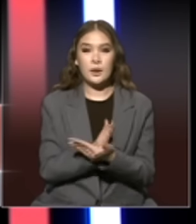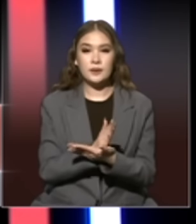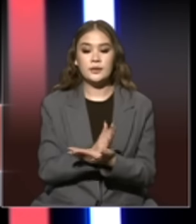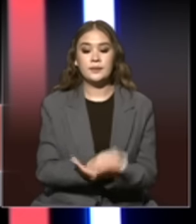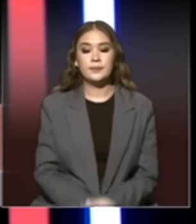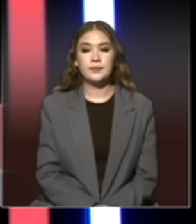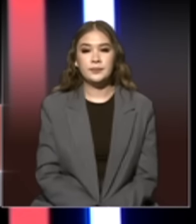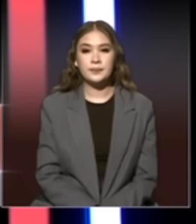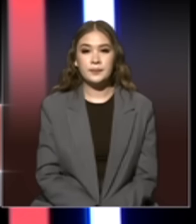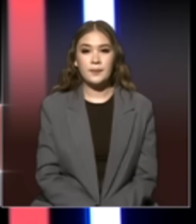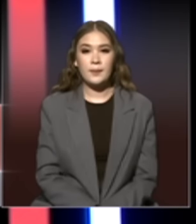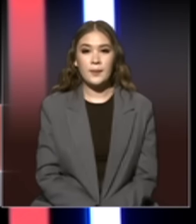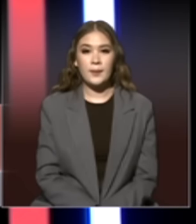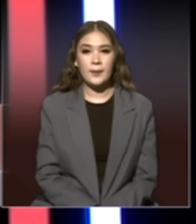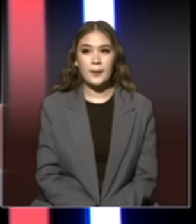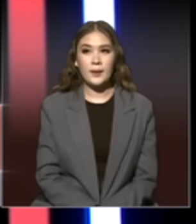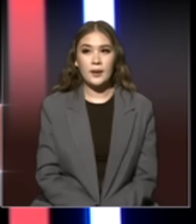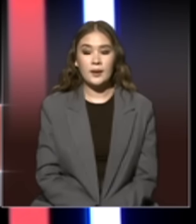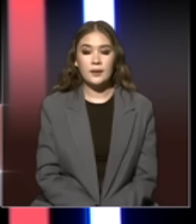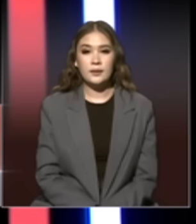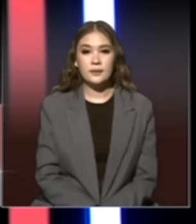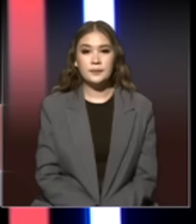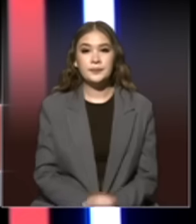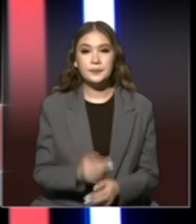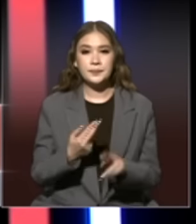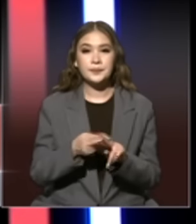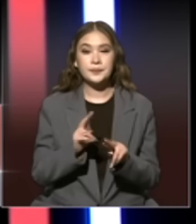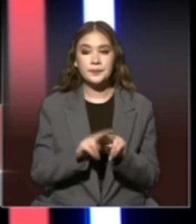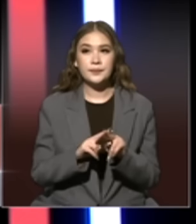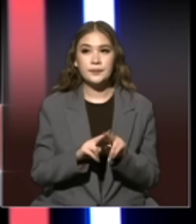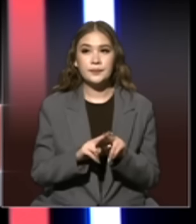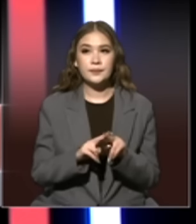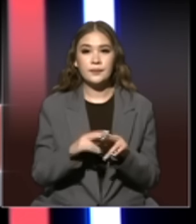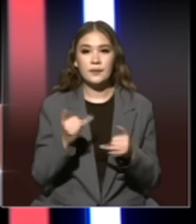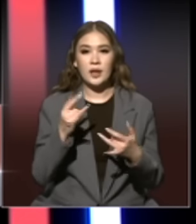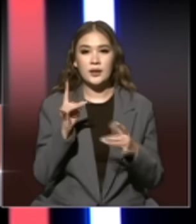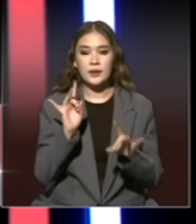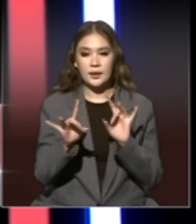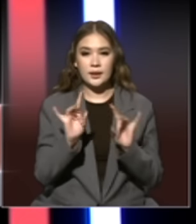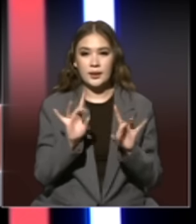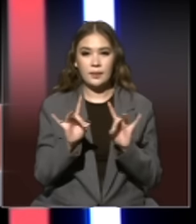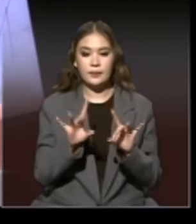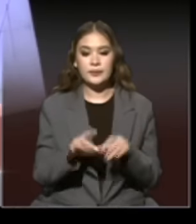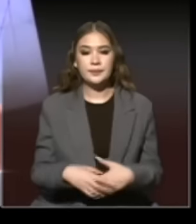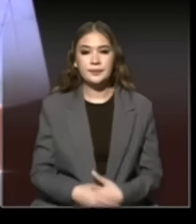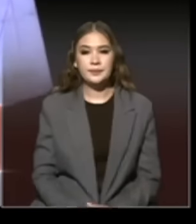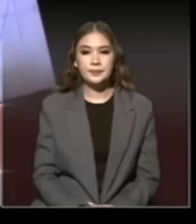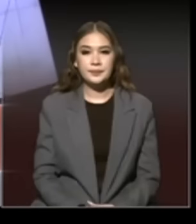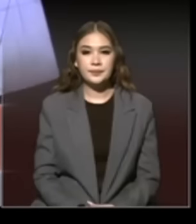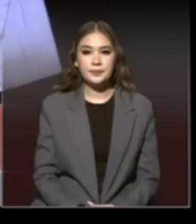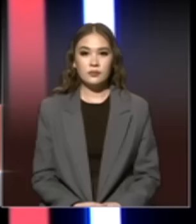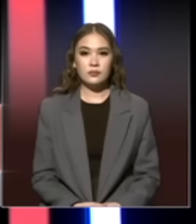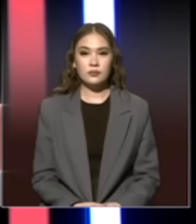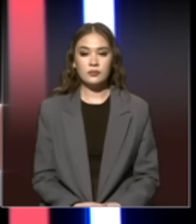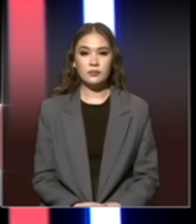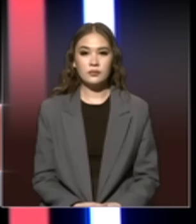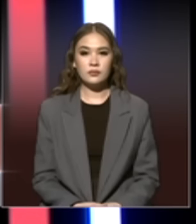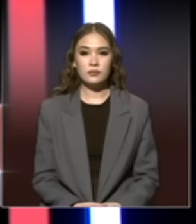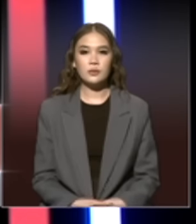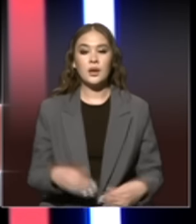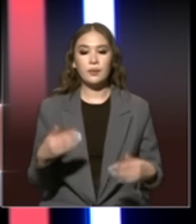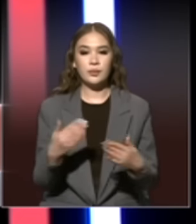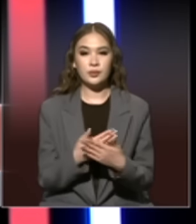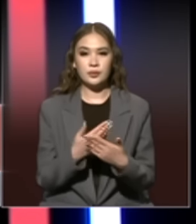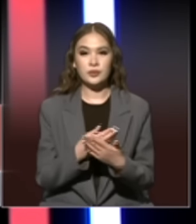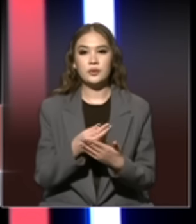ойлаймын. Осы бір позитивті пікірмен үзіліске оралсақ, 2 минуттан кейін жалғастырамыз. Тікелей